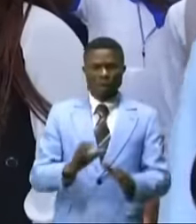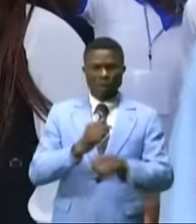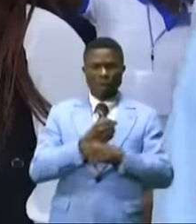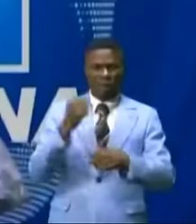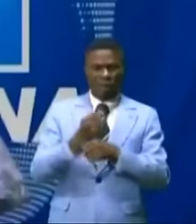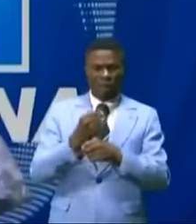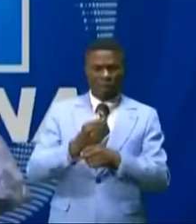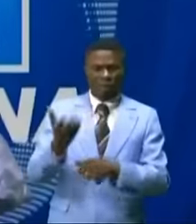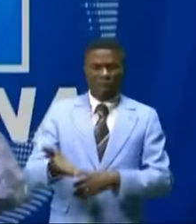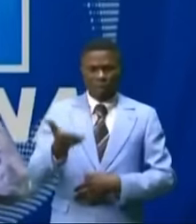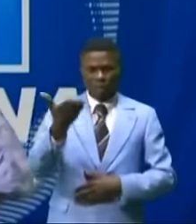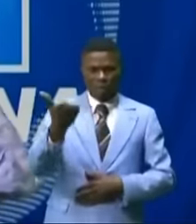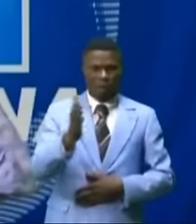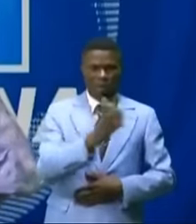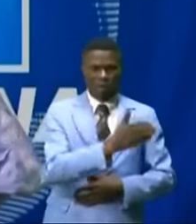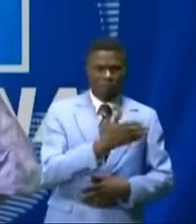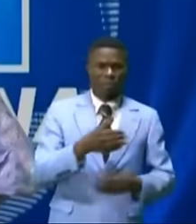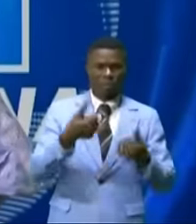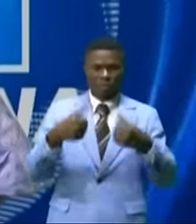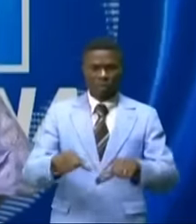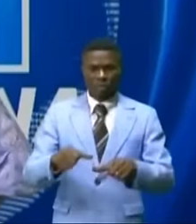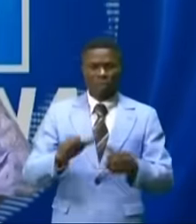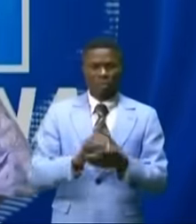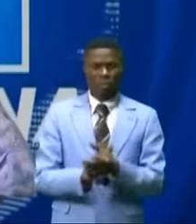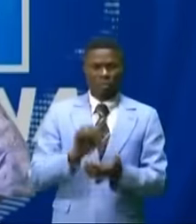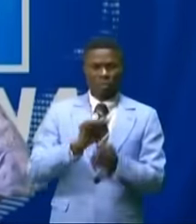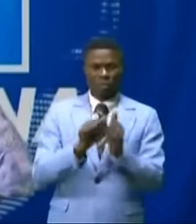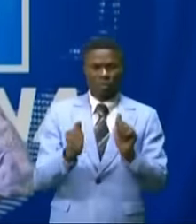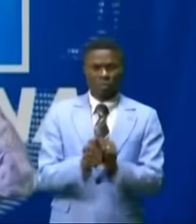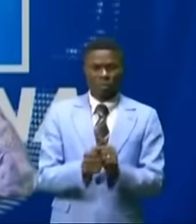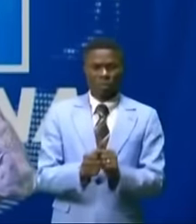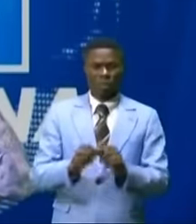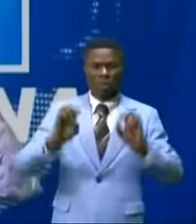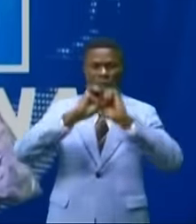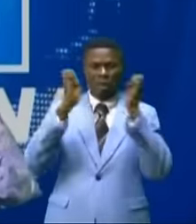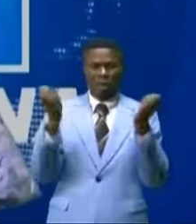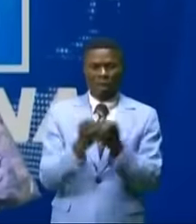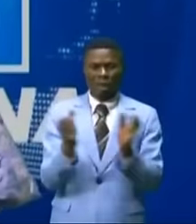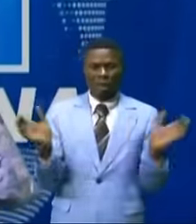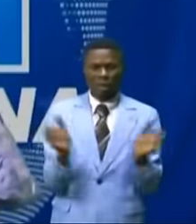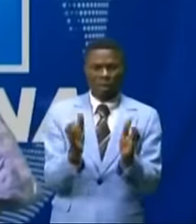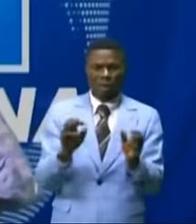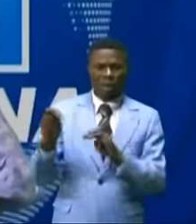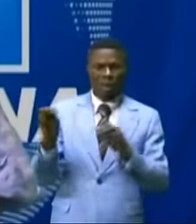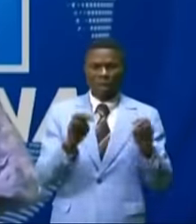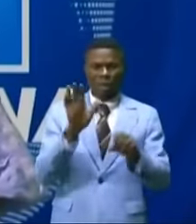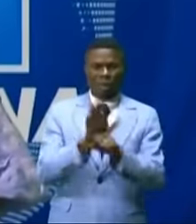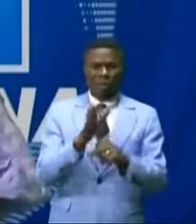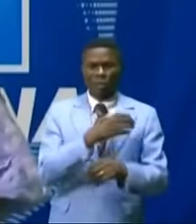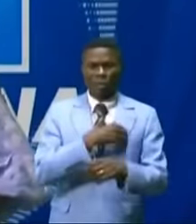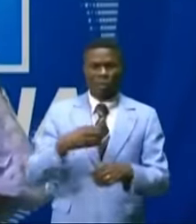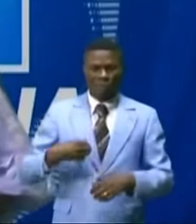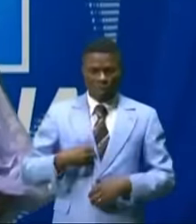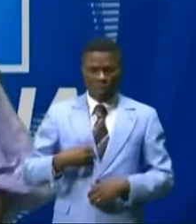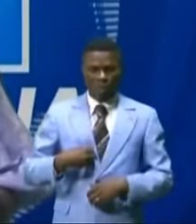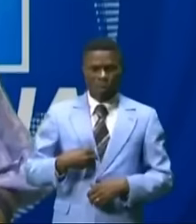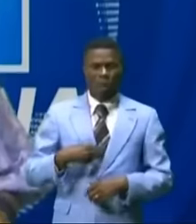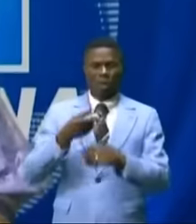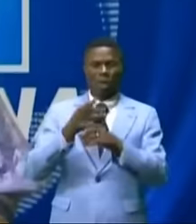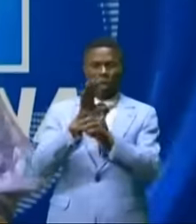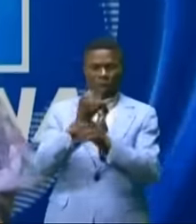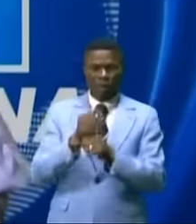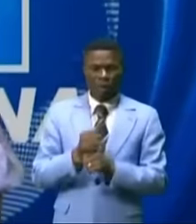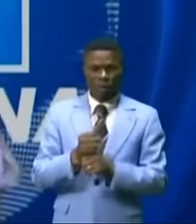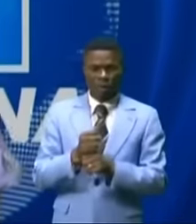entrepreneurs. Restons toujours dans ce secteur de petites et moyennes entreprises où plusieurs femmes désœuvrées viennent de